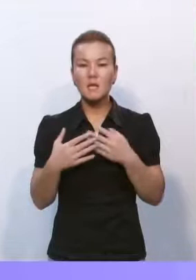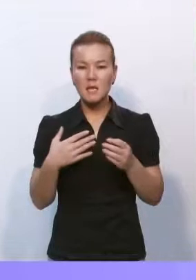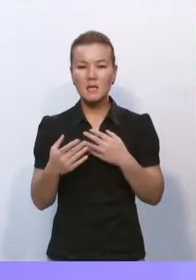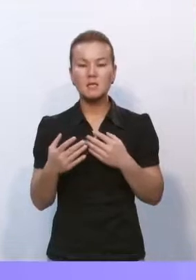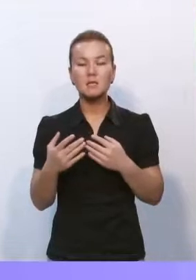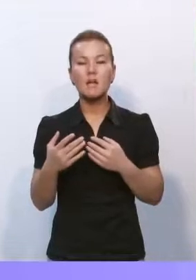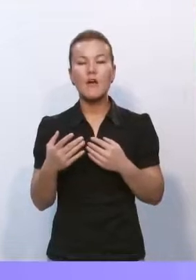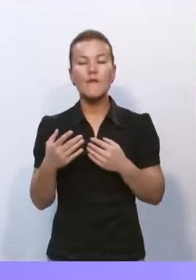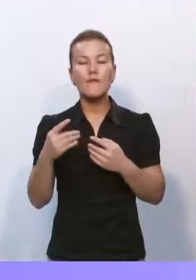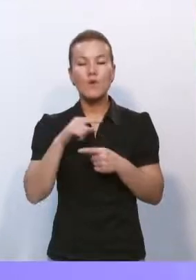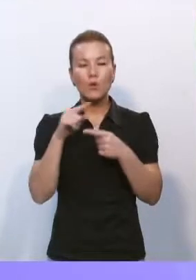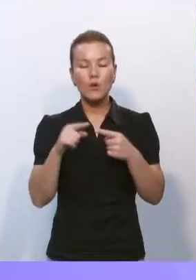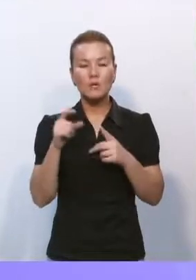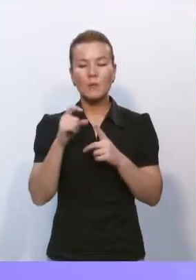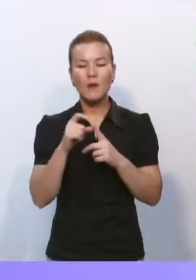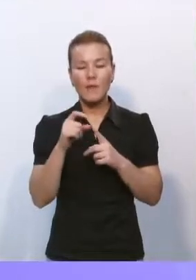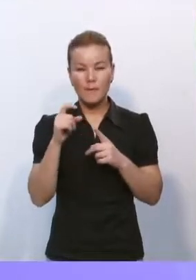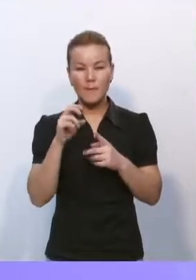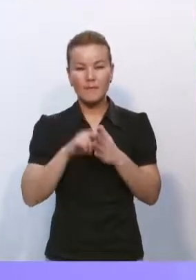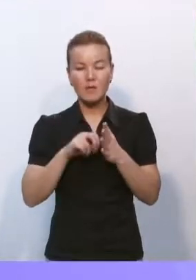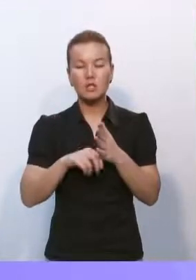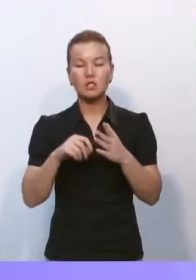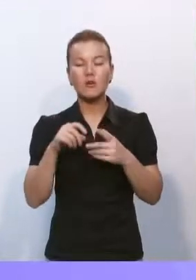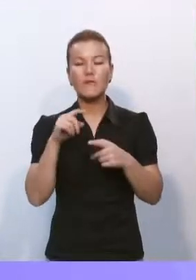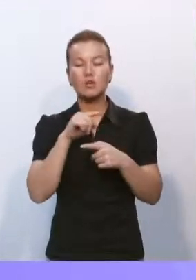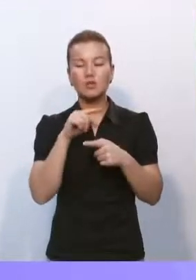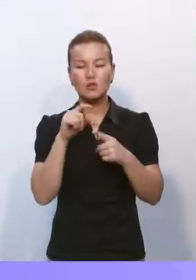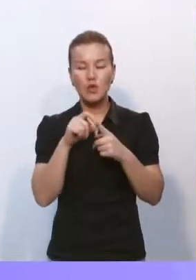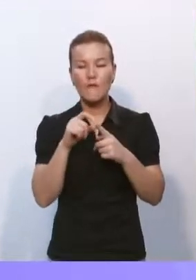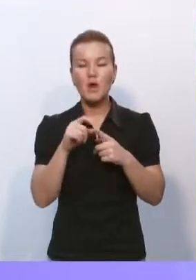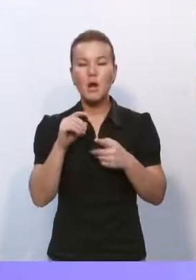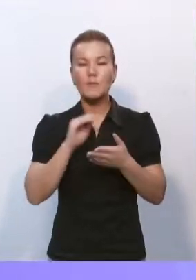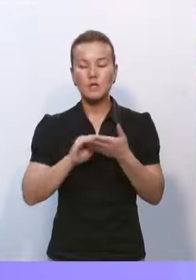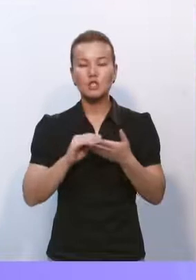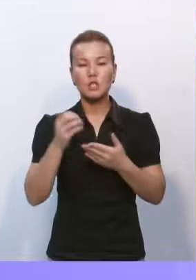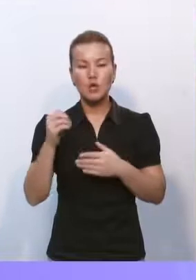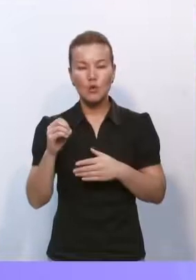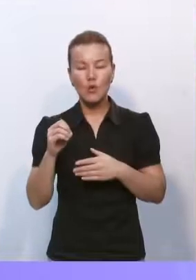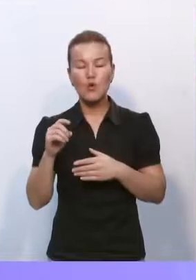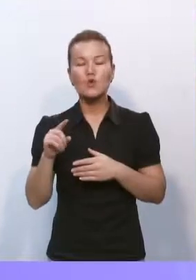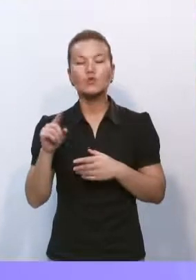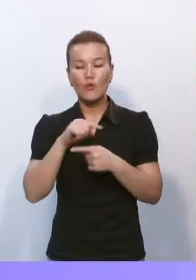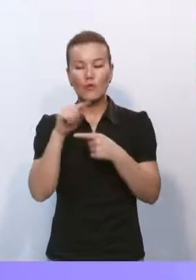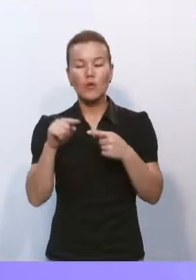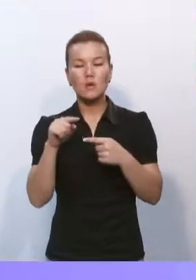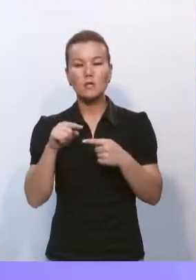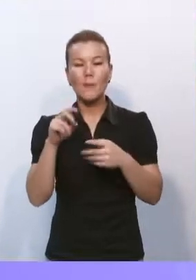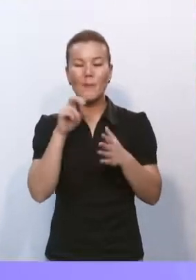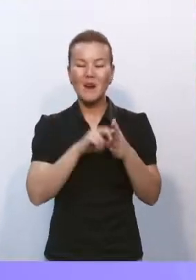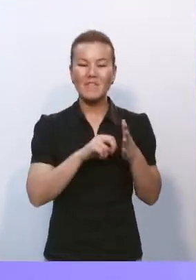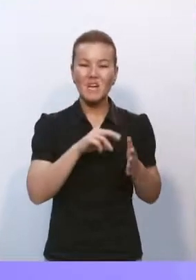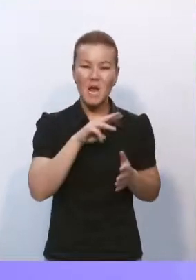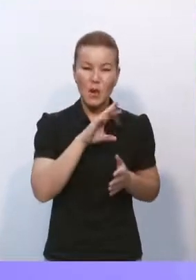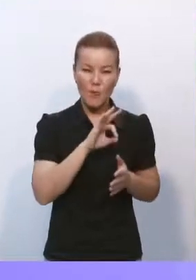Если в корне проверочного слова пишется буква «ё», то в корне проверяемого